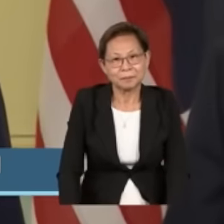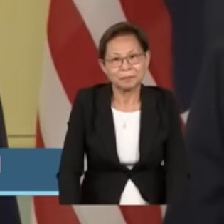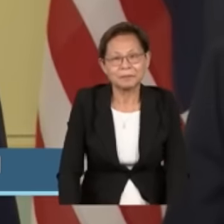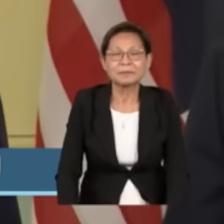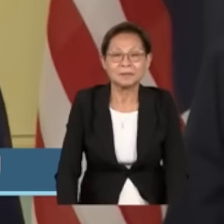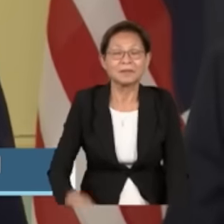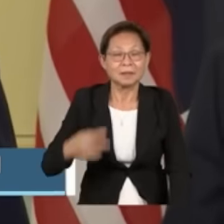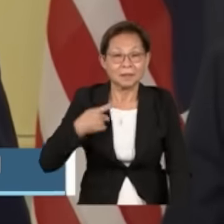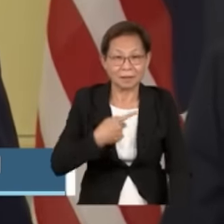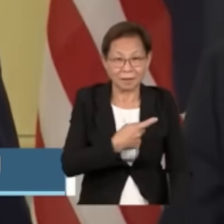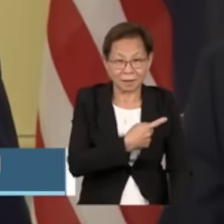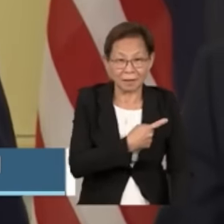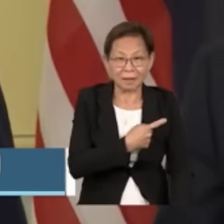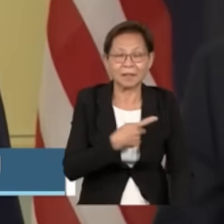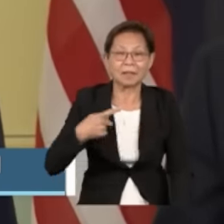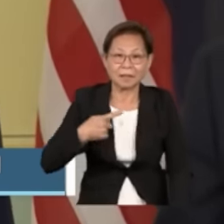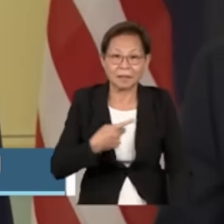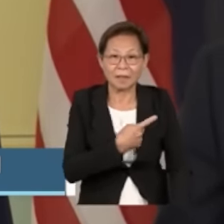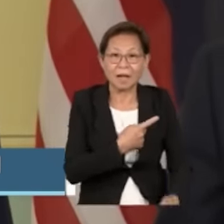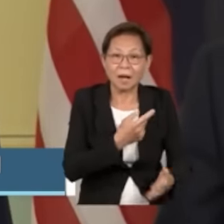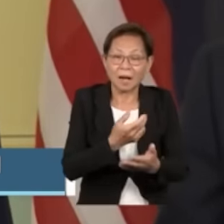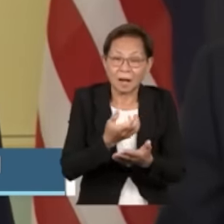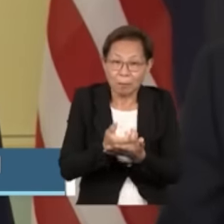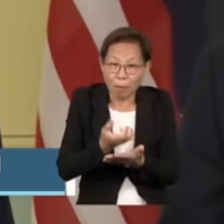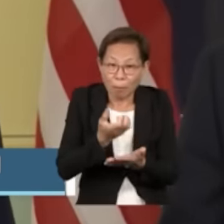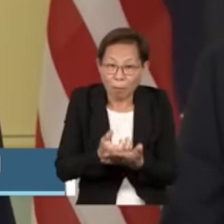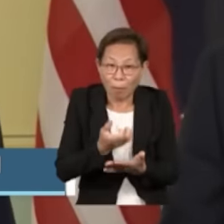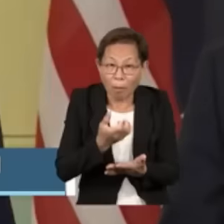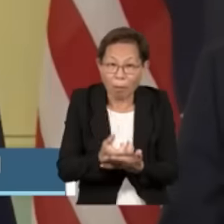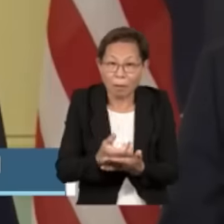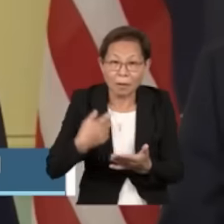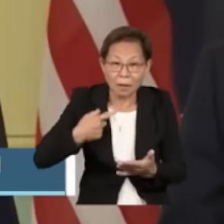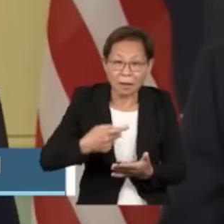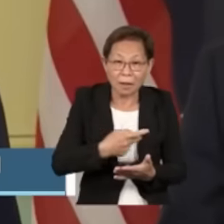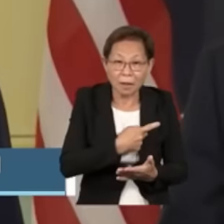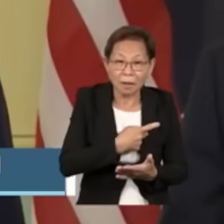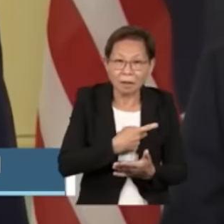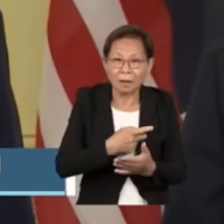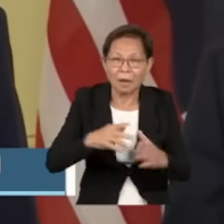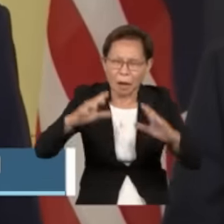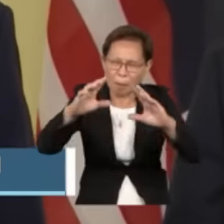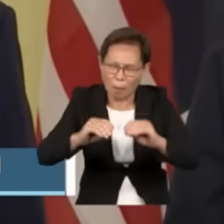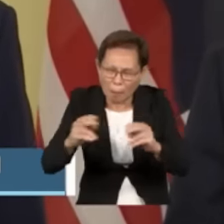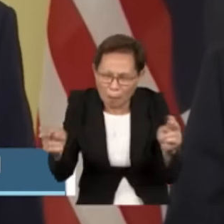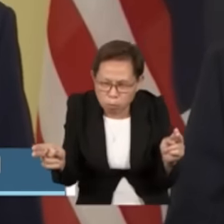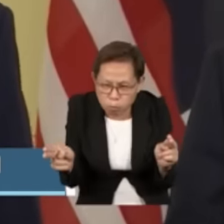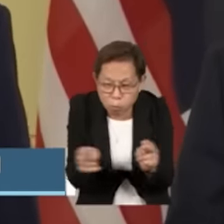Ya, kita ada prinsip ekonomi yang kita carakin cara ringkas dalam